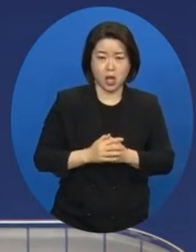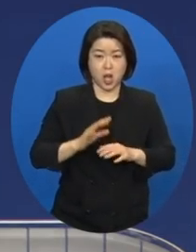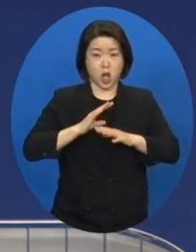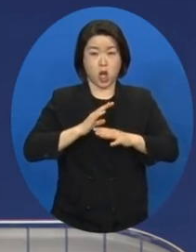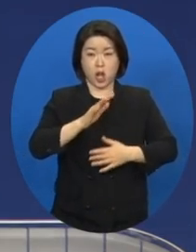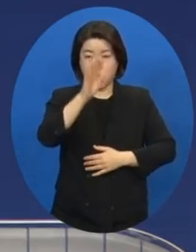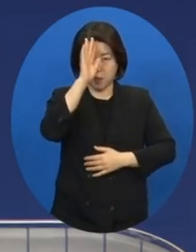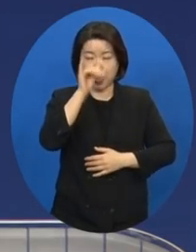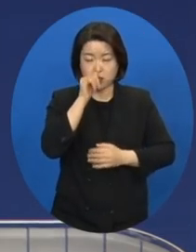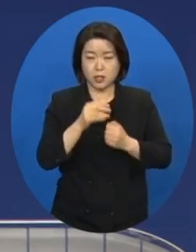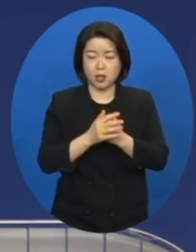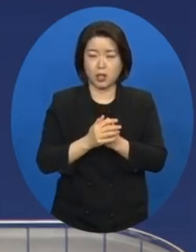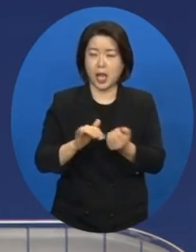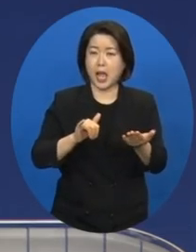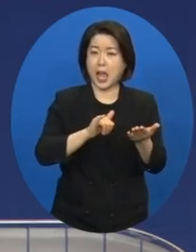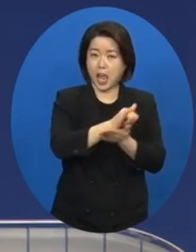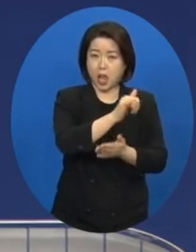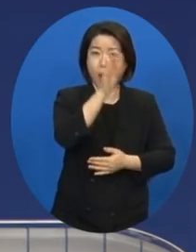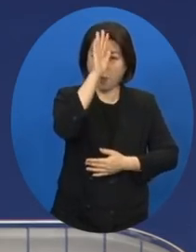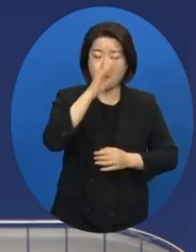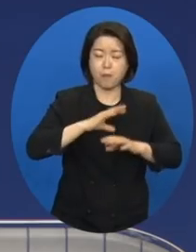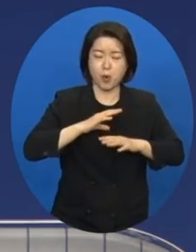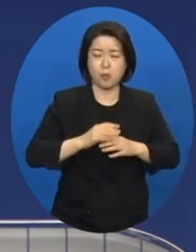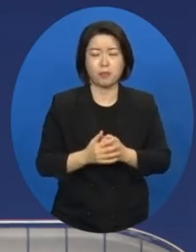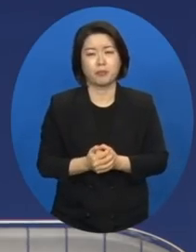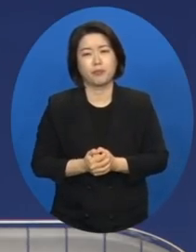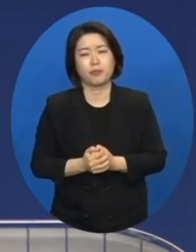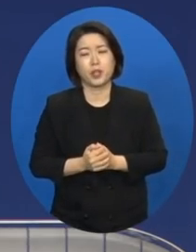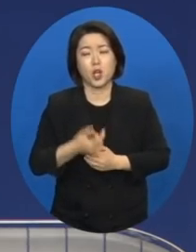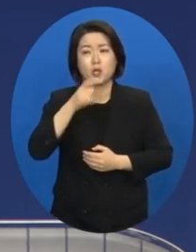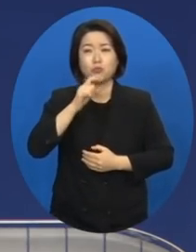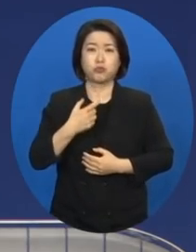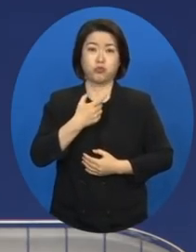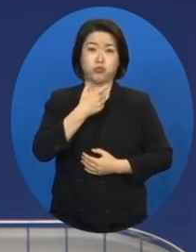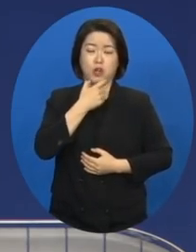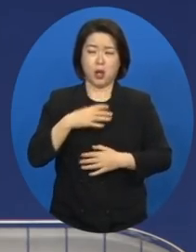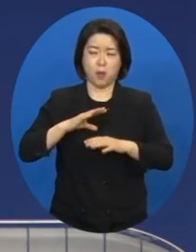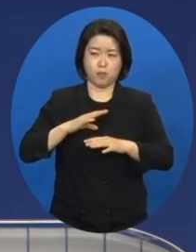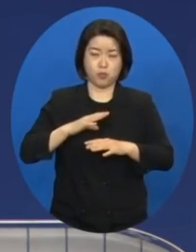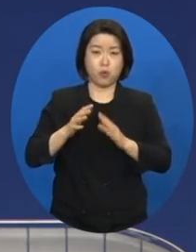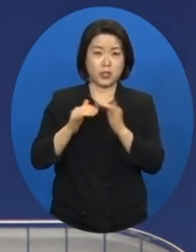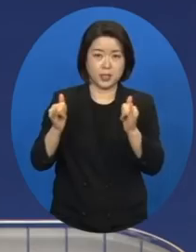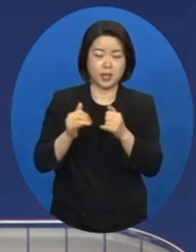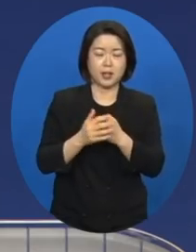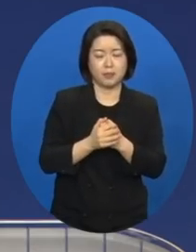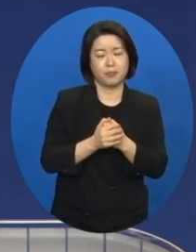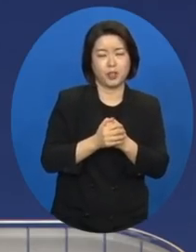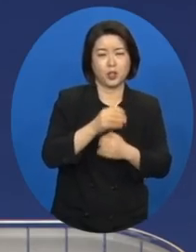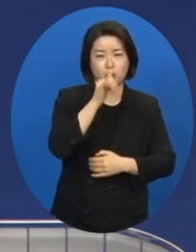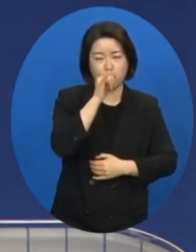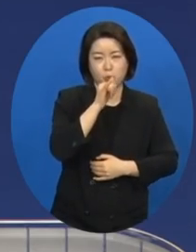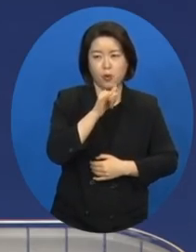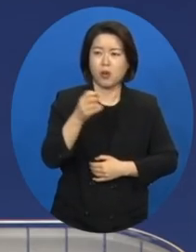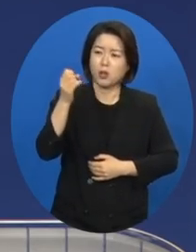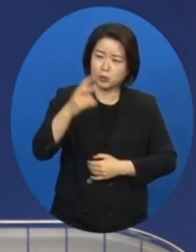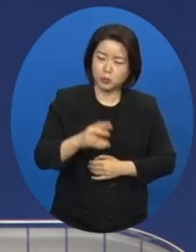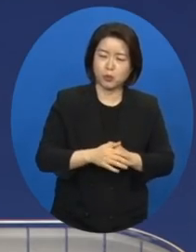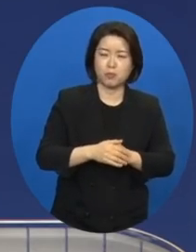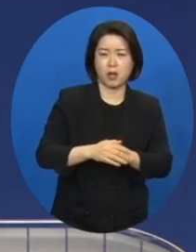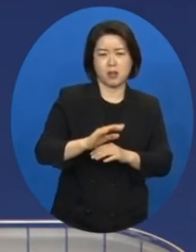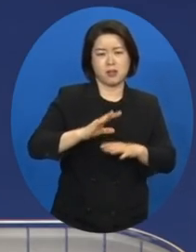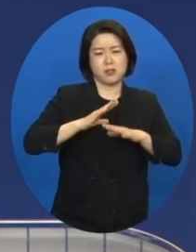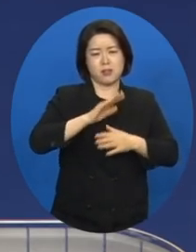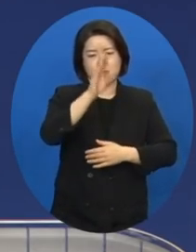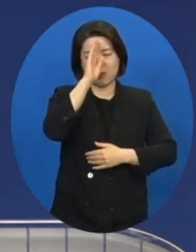그 에어로포비아라고 합니다. 물을 무서워하시는 분들 하이드로포비아라고 하거든요. 이 공포증이라고 있는데